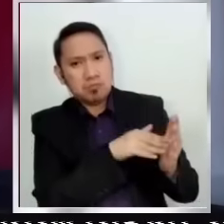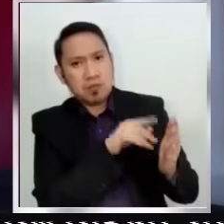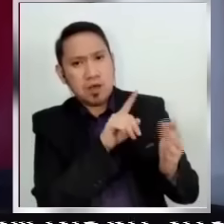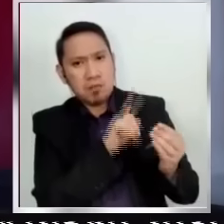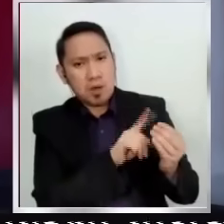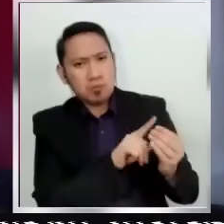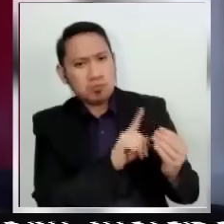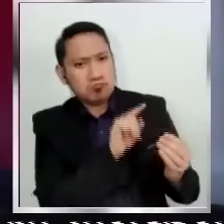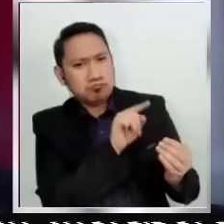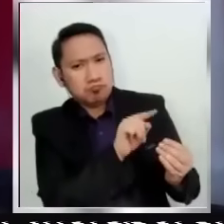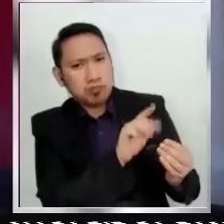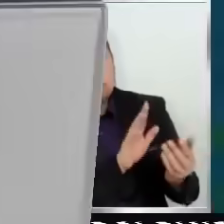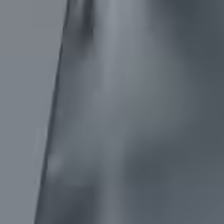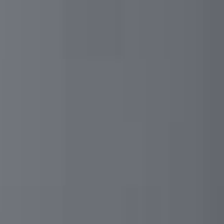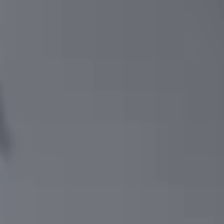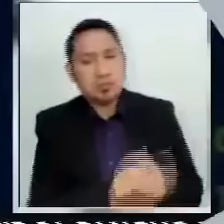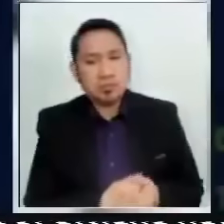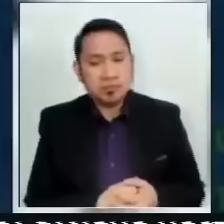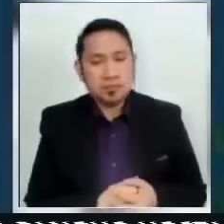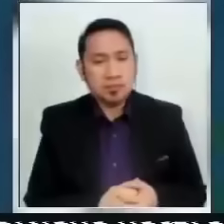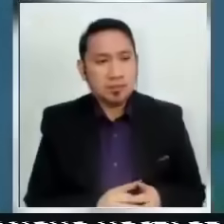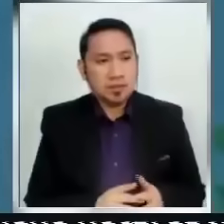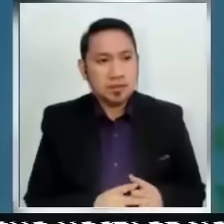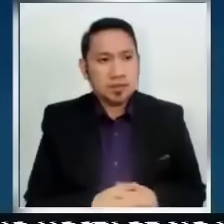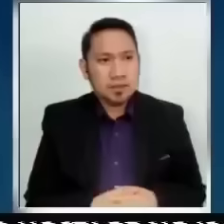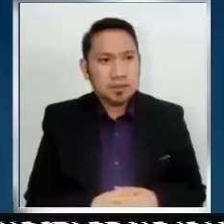tinutukan ni Joseph Moro.